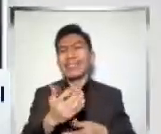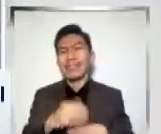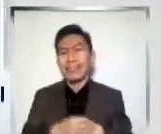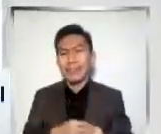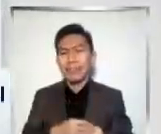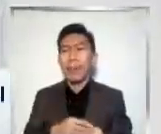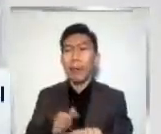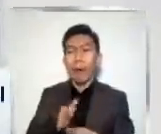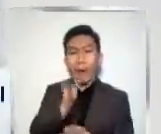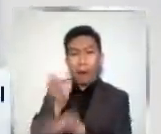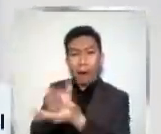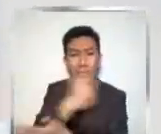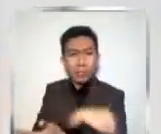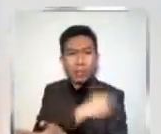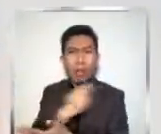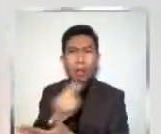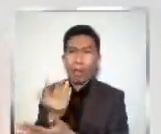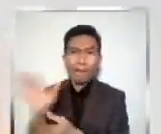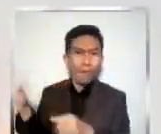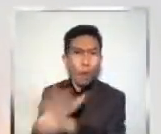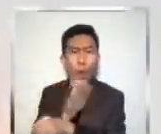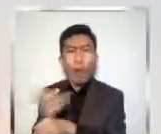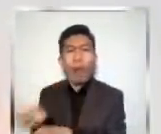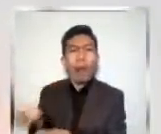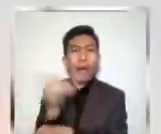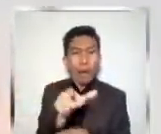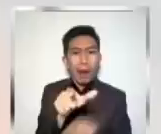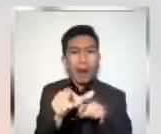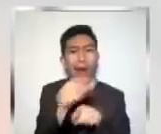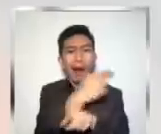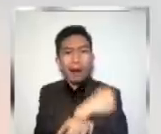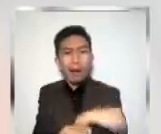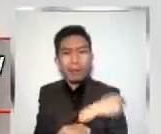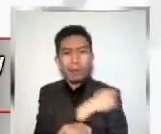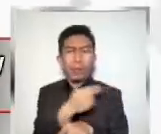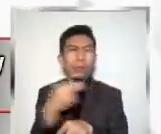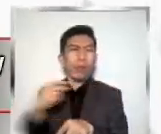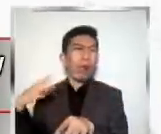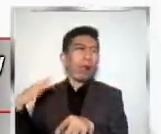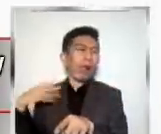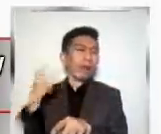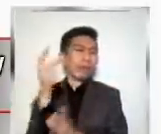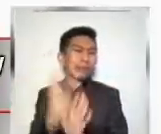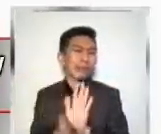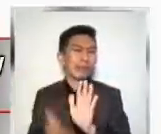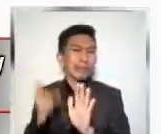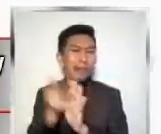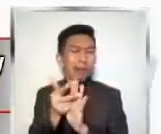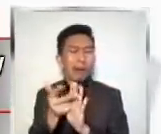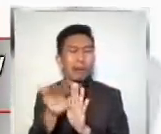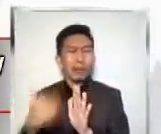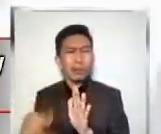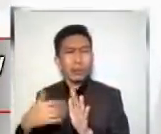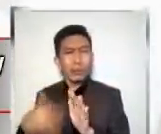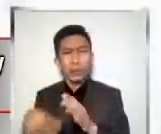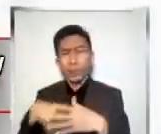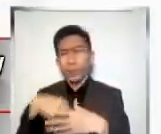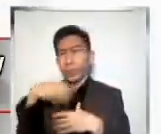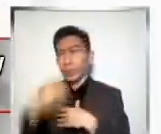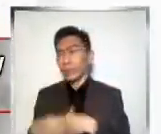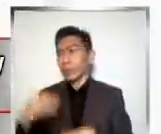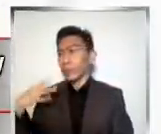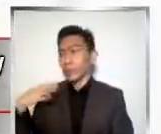Sa 2 ospital naman, 3 oras daw sila nag-intay. 1 oras kami sa labas para kami